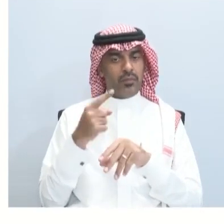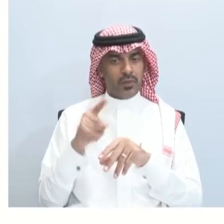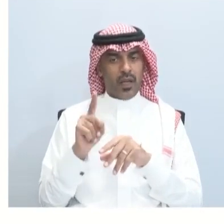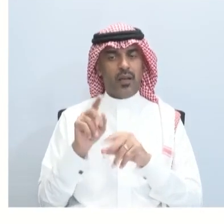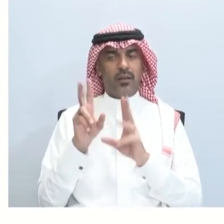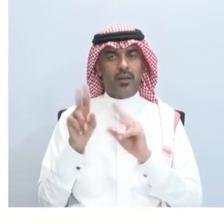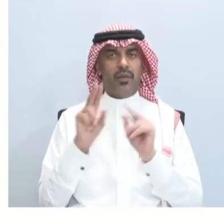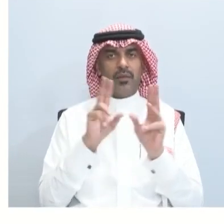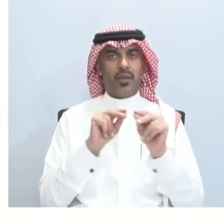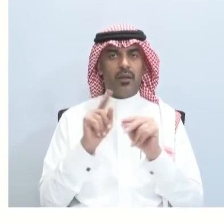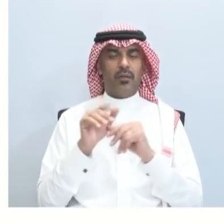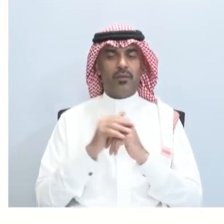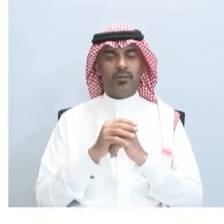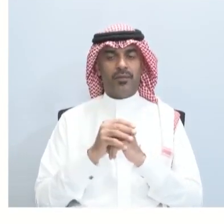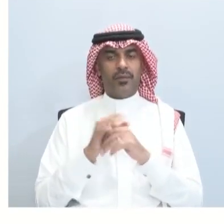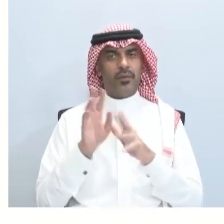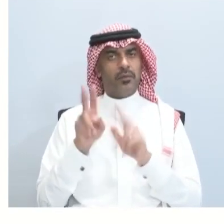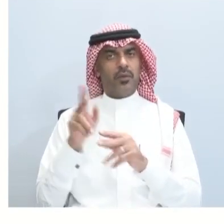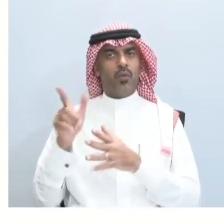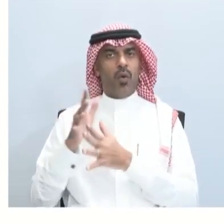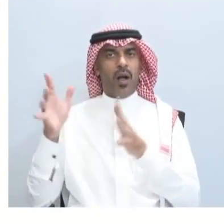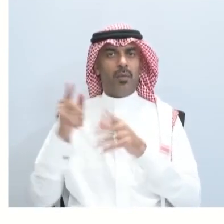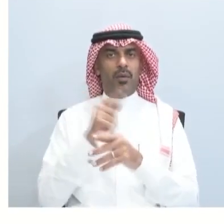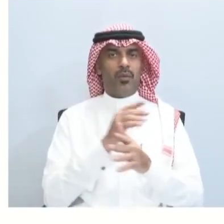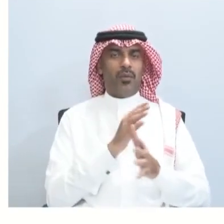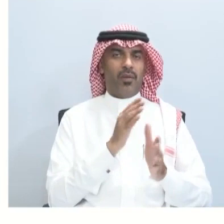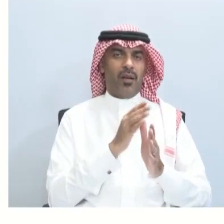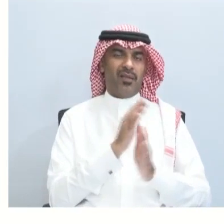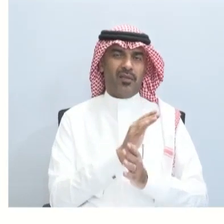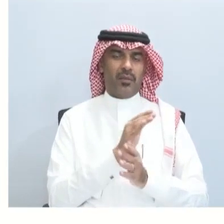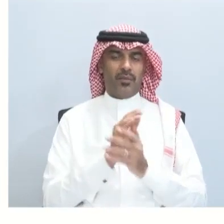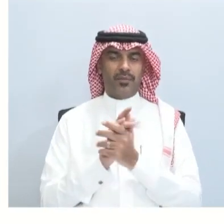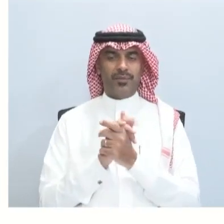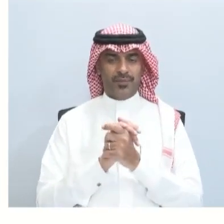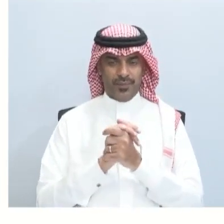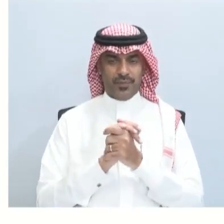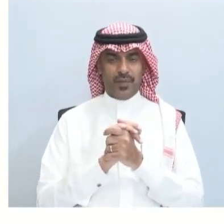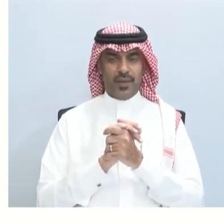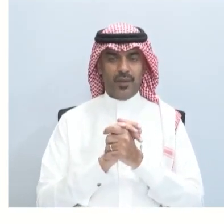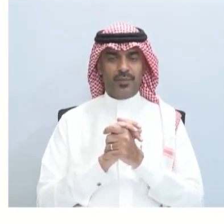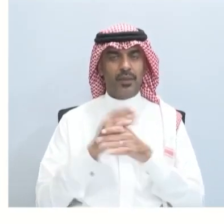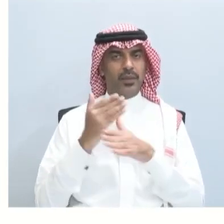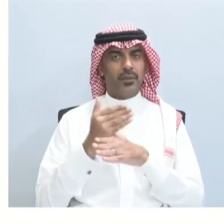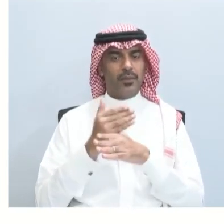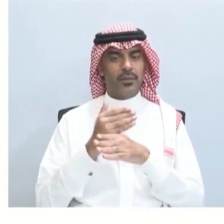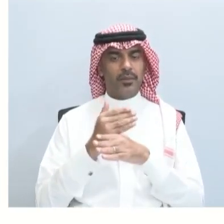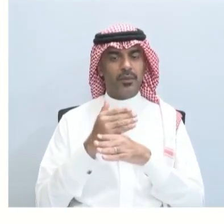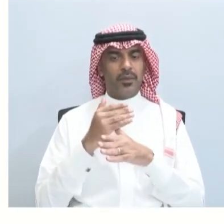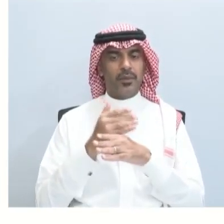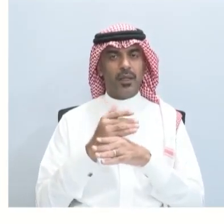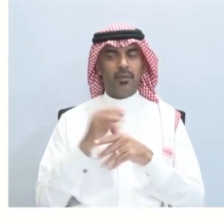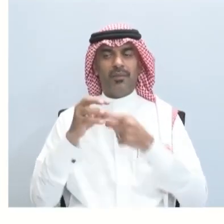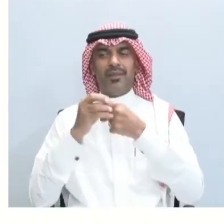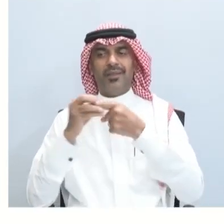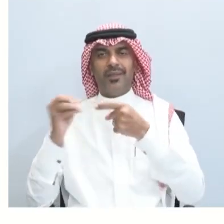او نقود احمد اكبر من نقود خالد اذا ستبقى المقارنه صحيحه لماذا لاننا